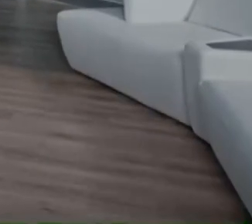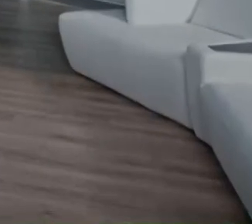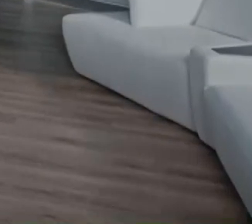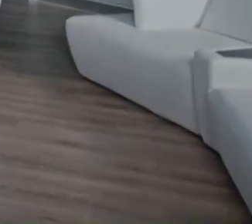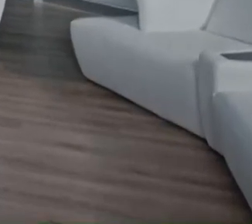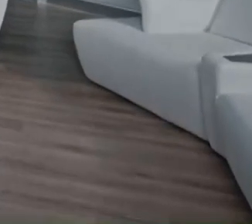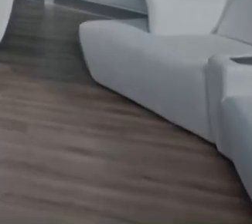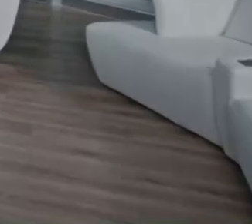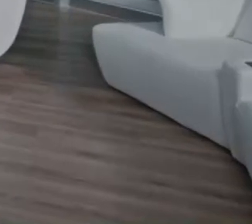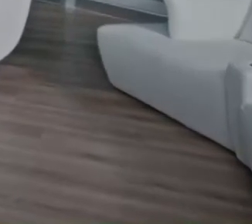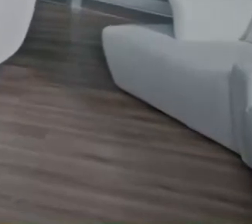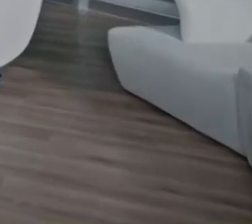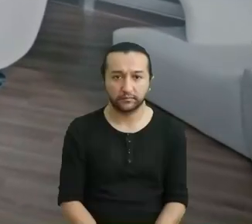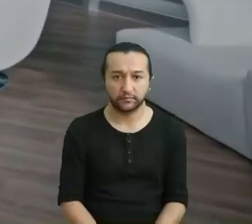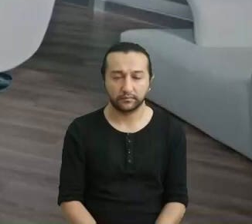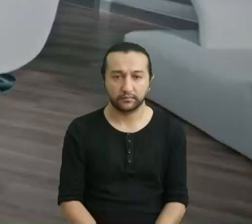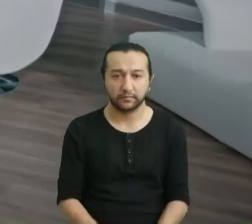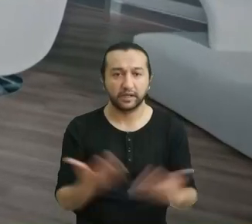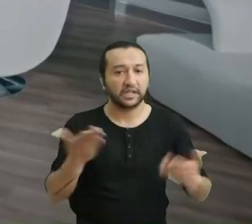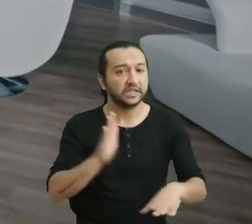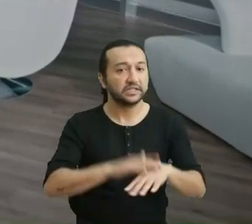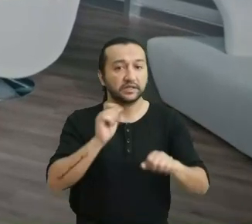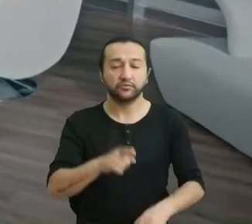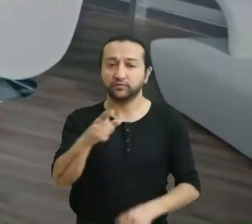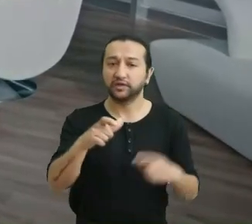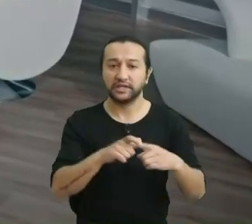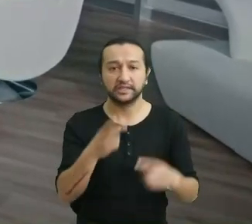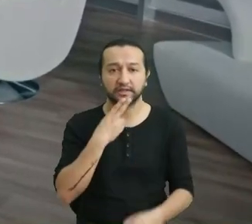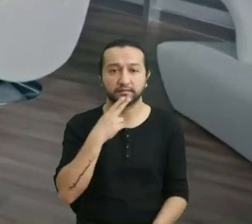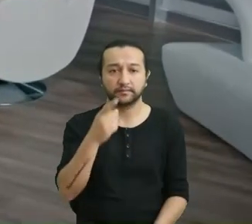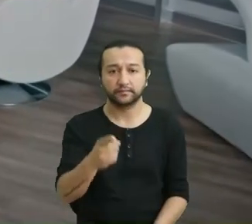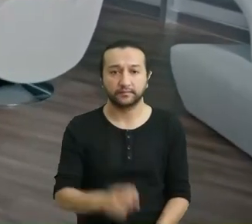yaklaşıp masaya bıraktı belgeyi. Nasıl yaptınız bunu Esin Hanım?